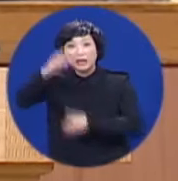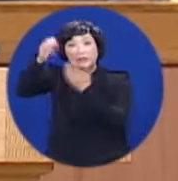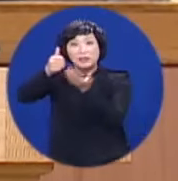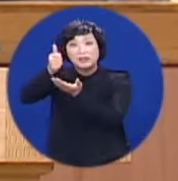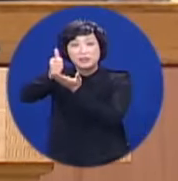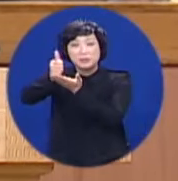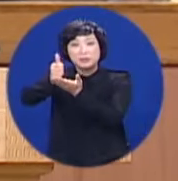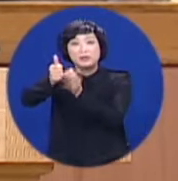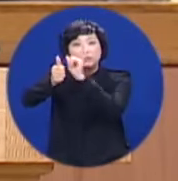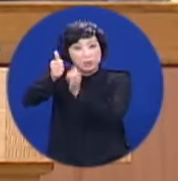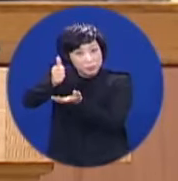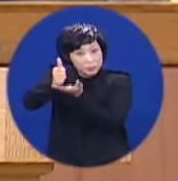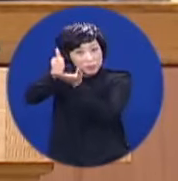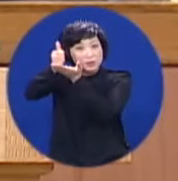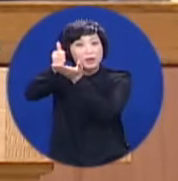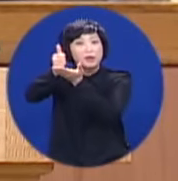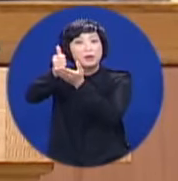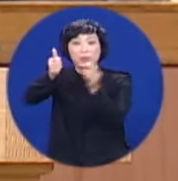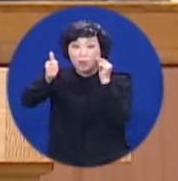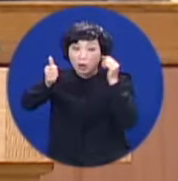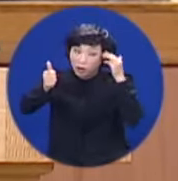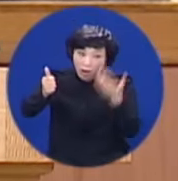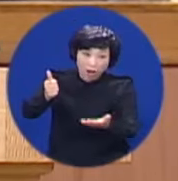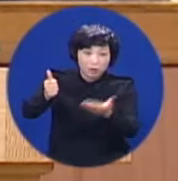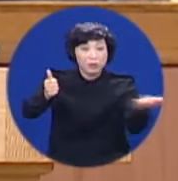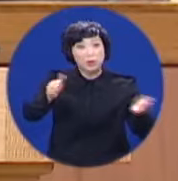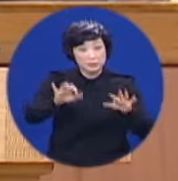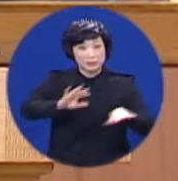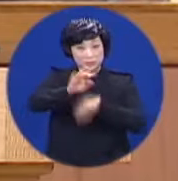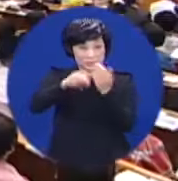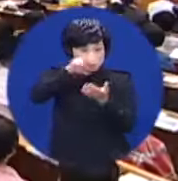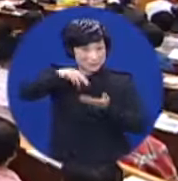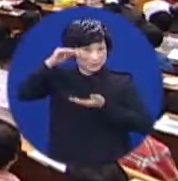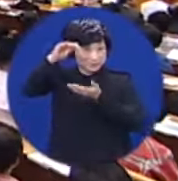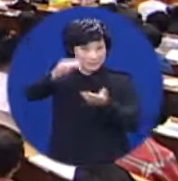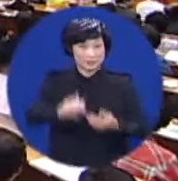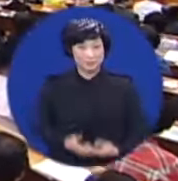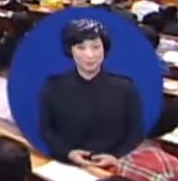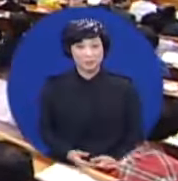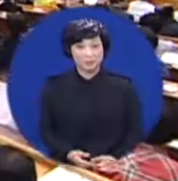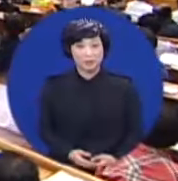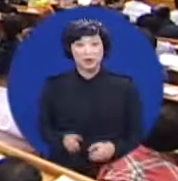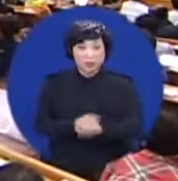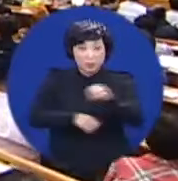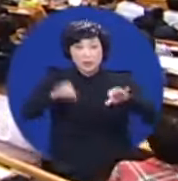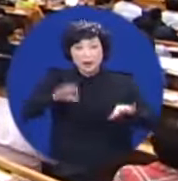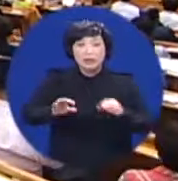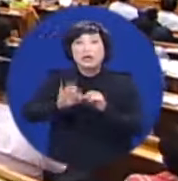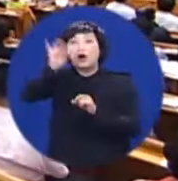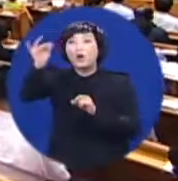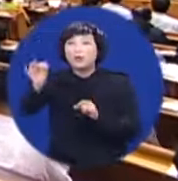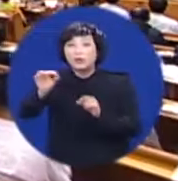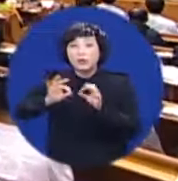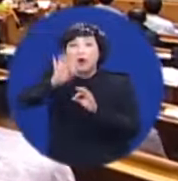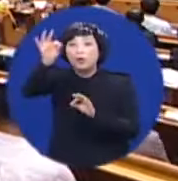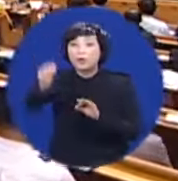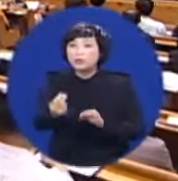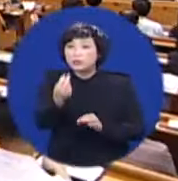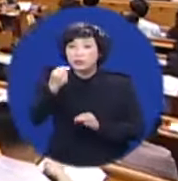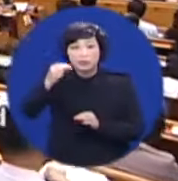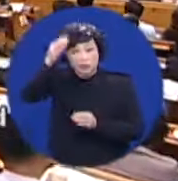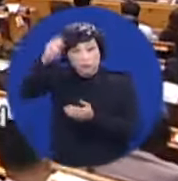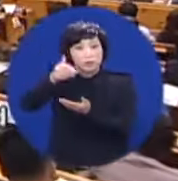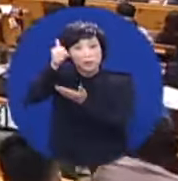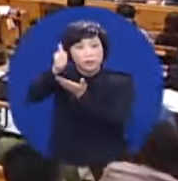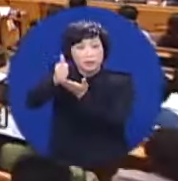하나님을 섬기게 못하겠느냐. 읽어봐. 하물며 영원하신 성령으로 말미암아